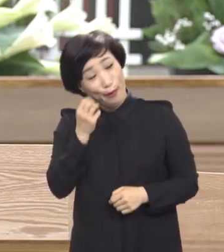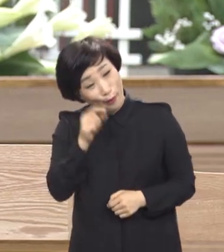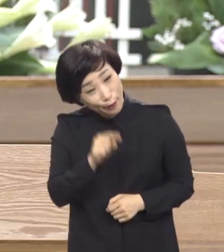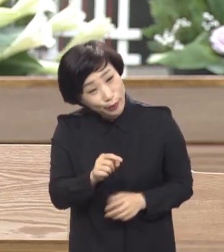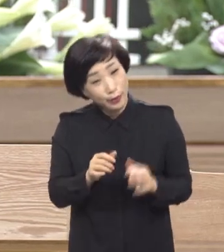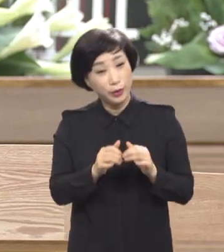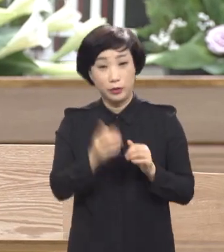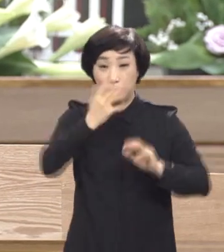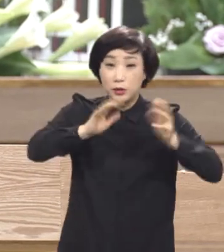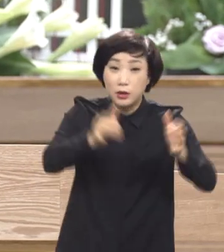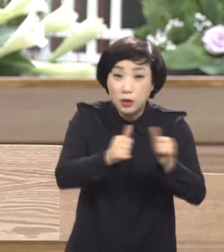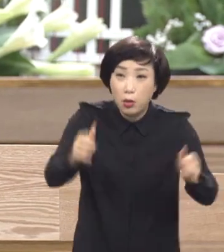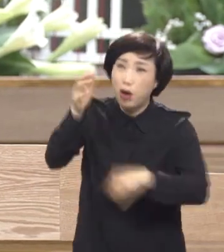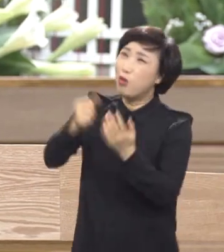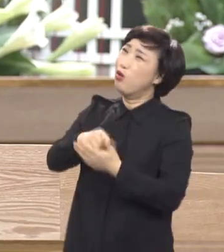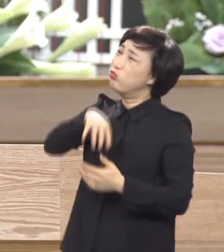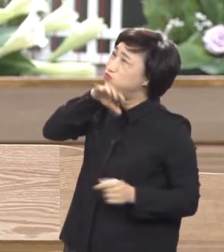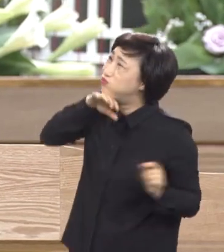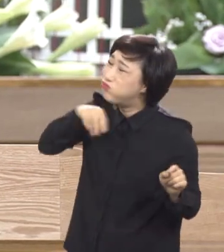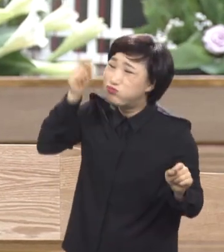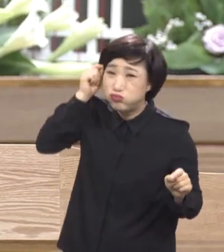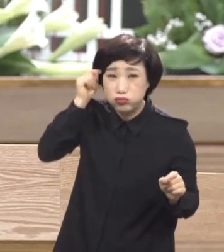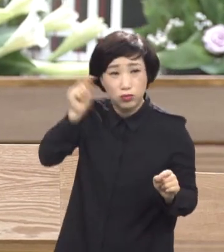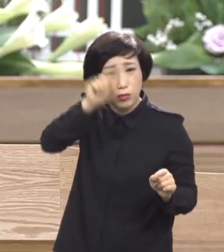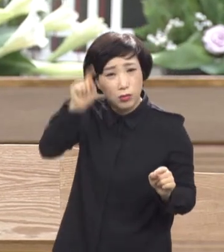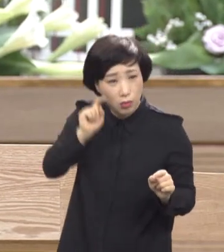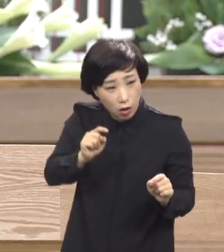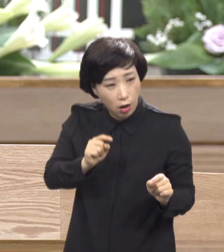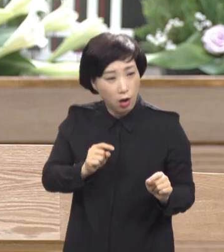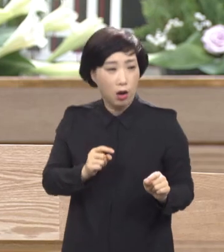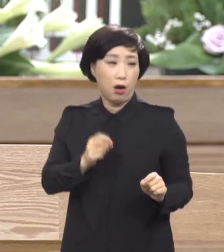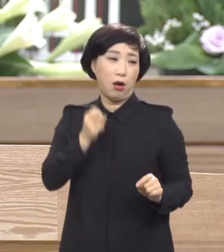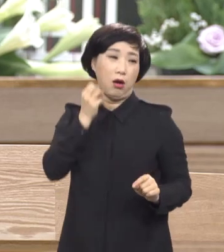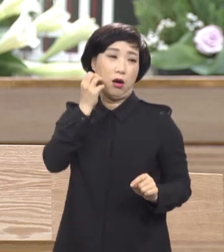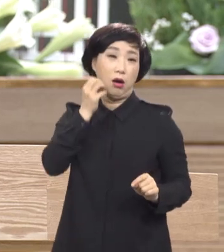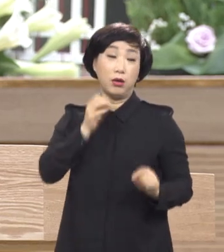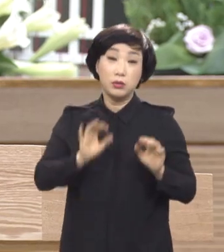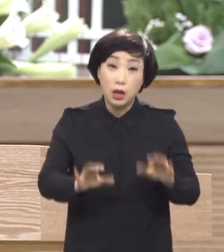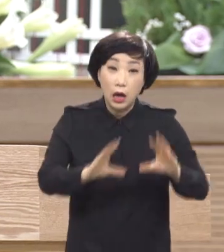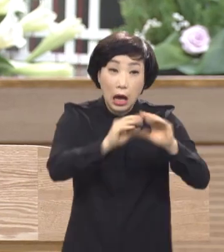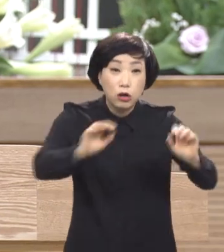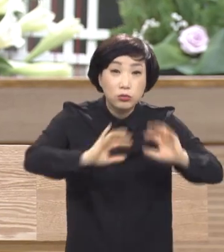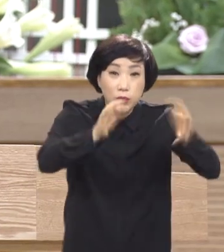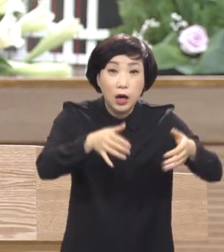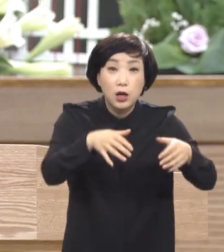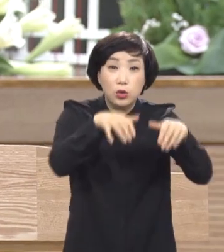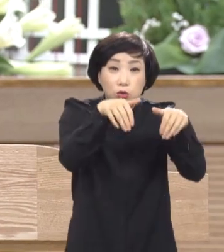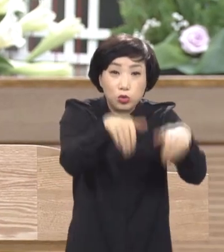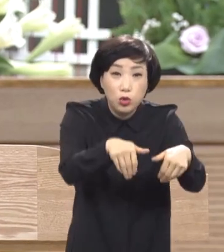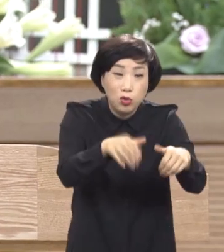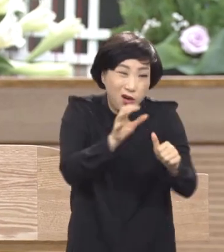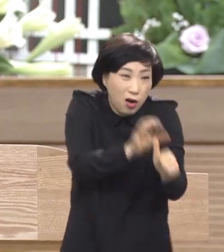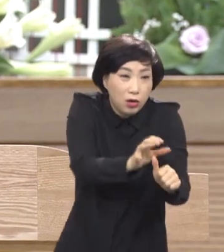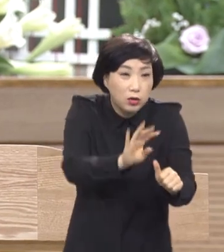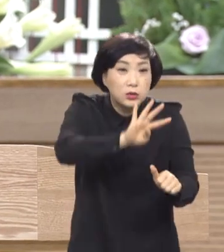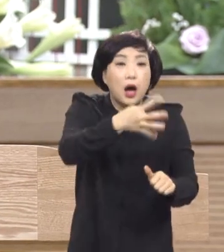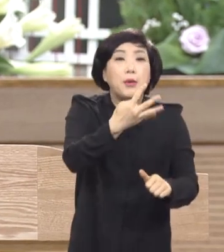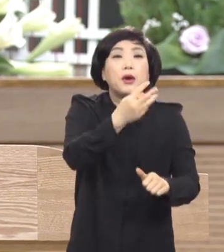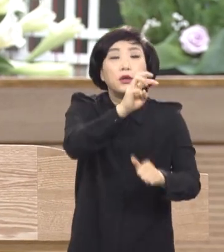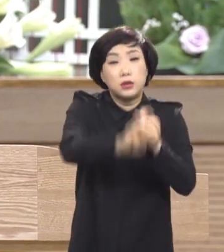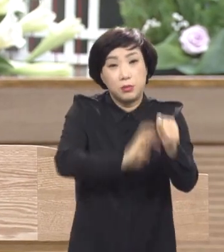사람들이 하나님을 원망할 수 있나 자 애급에서 430년의 종사리를